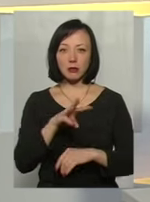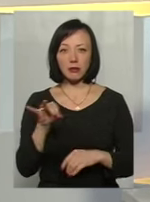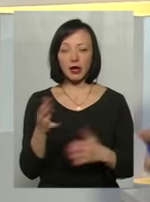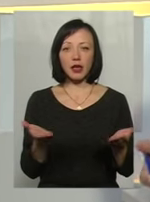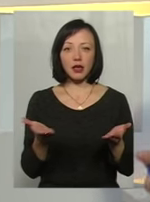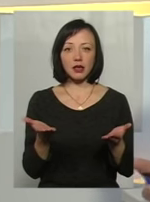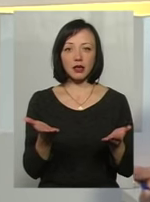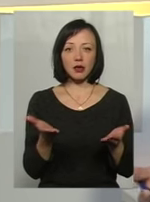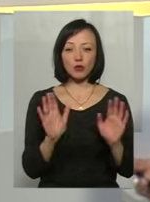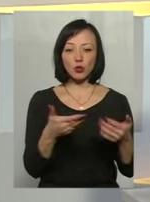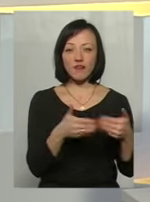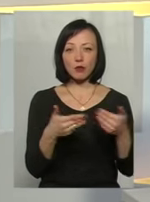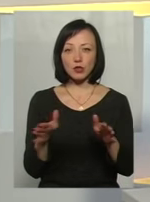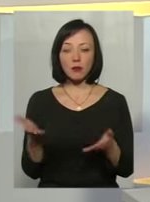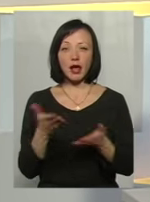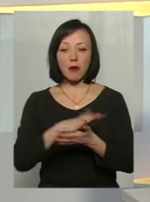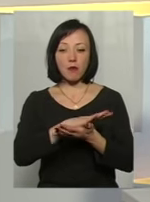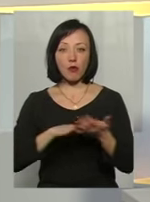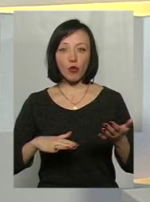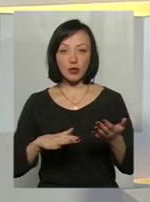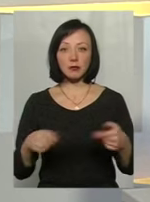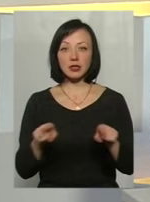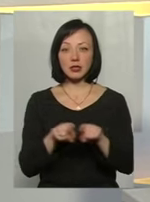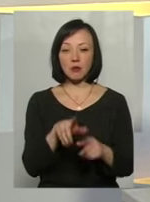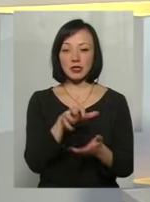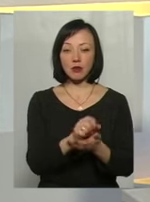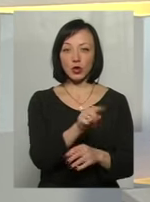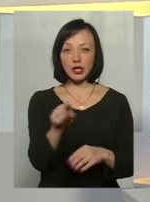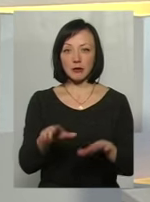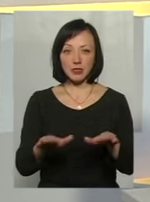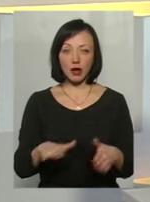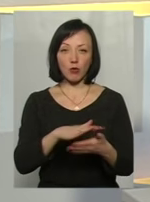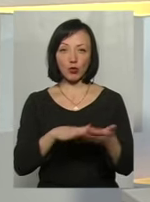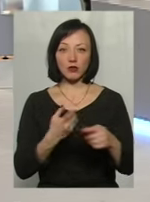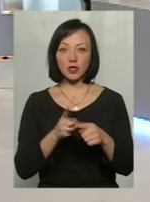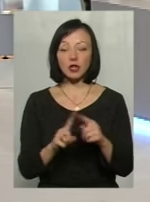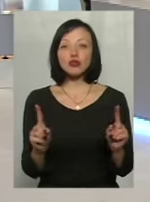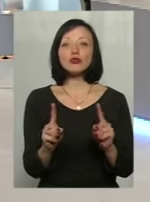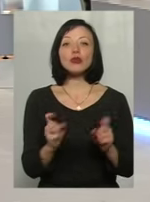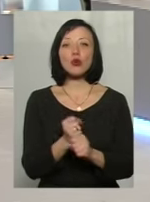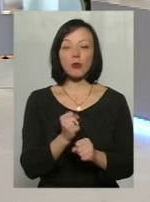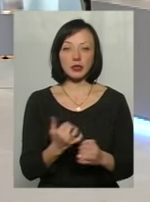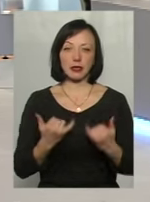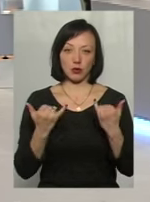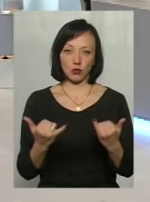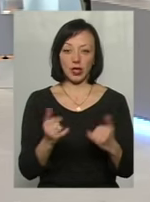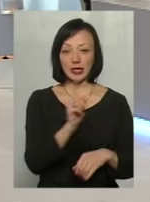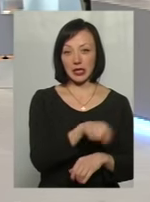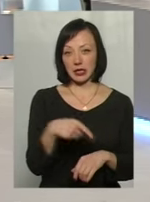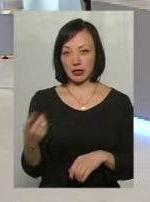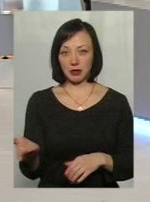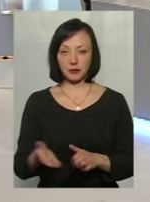ну, будуть випускниками, так, які потім займуть так само їхні місця і продовжать цю. Що робиться для цього? І для тих, і для